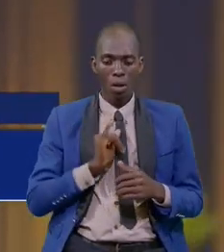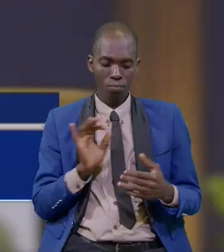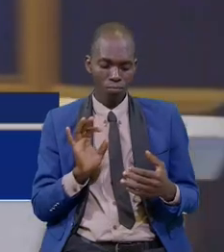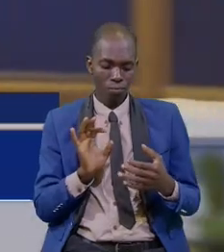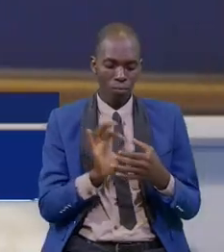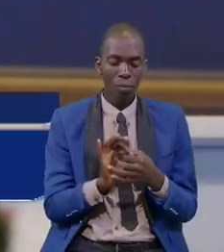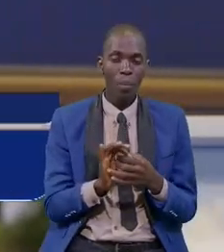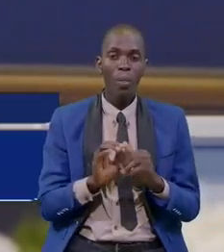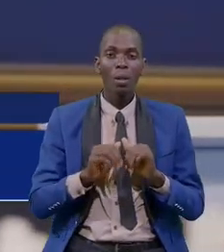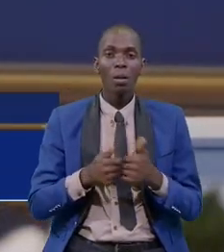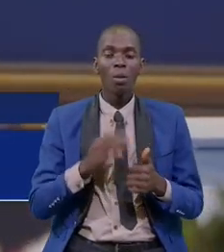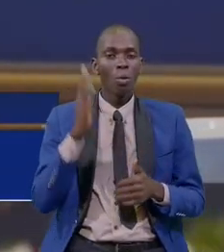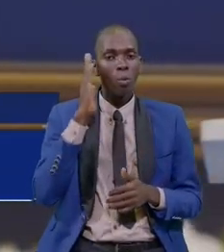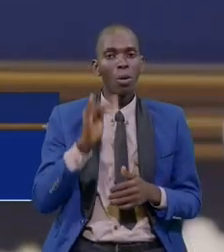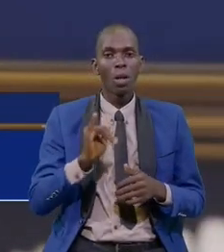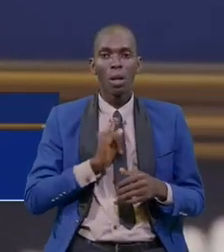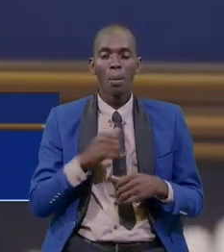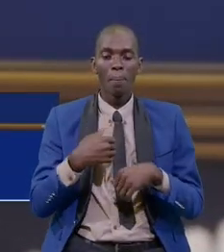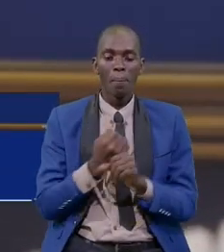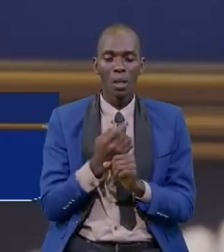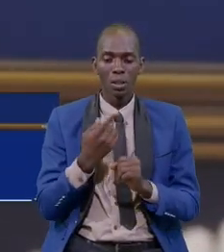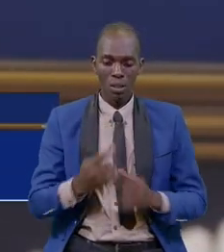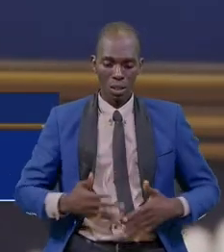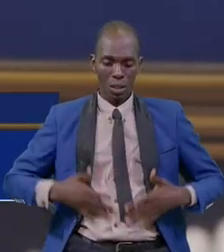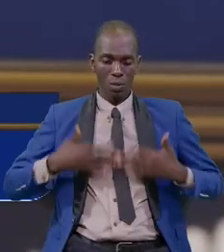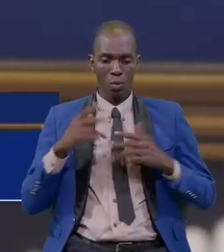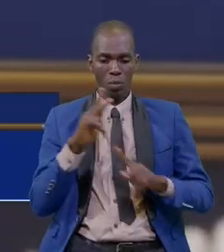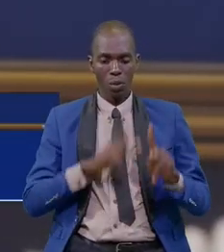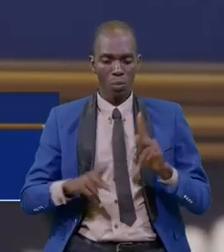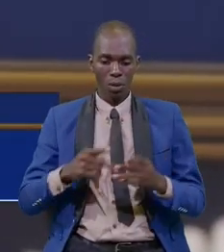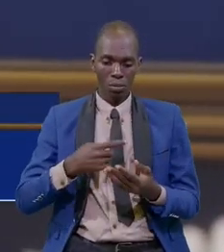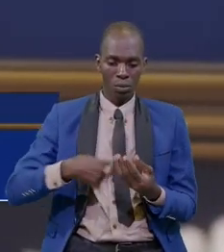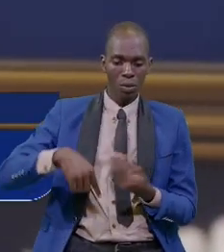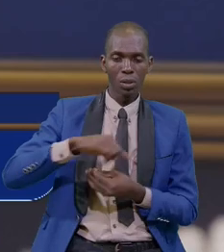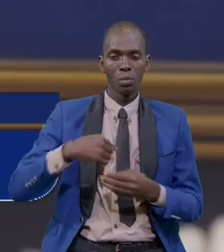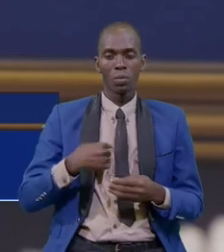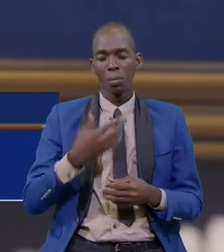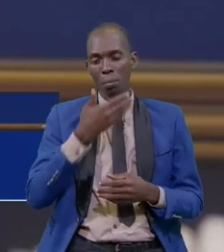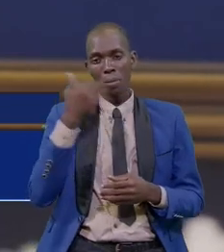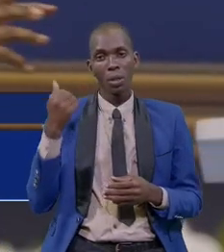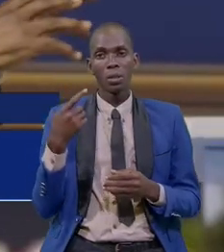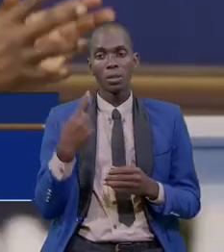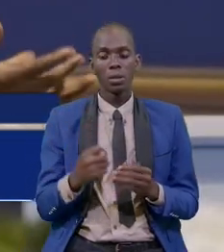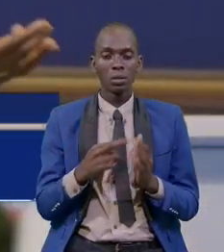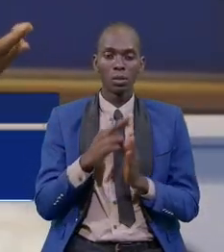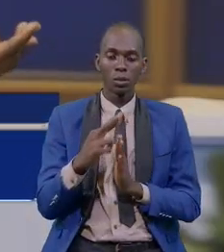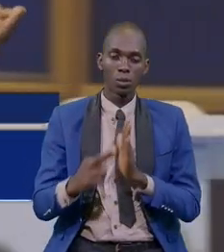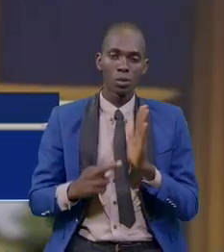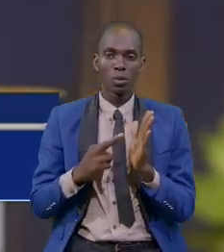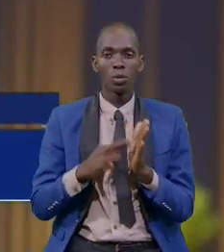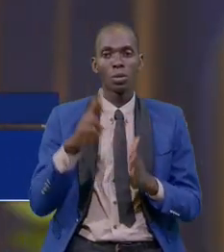Comment ferai-je que la vie des gens autour de moi soit meilleure? Le rôle et